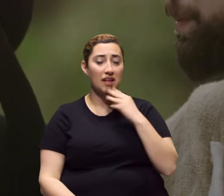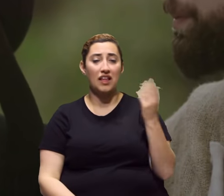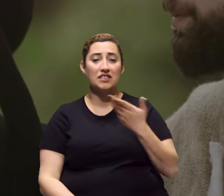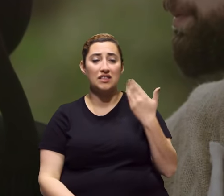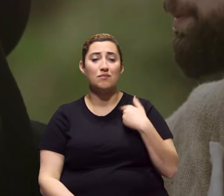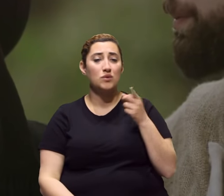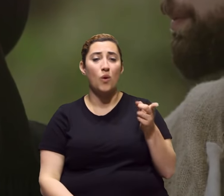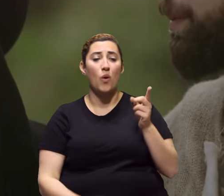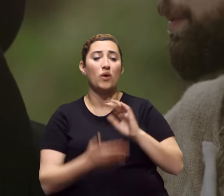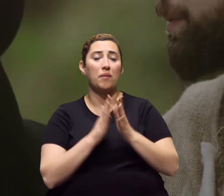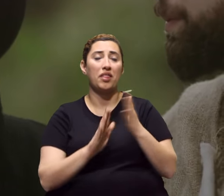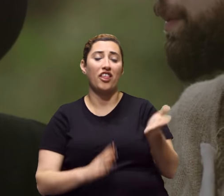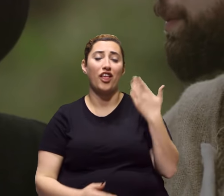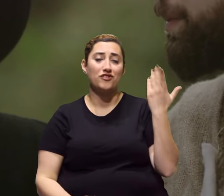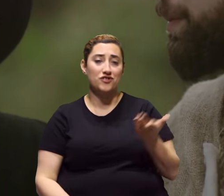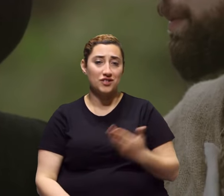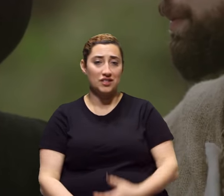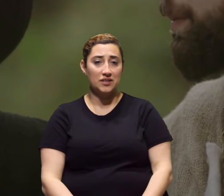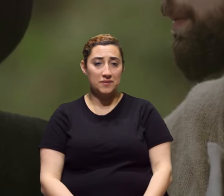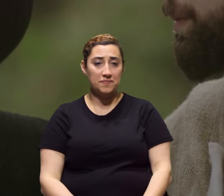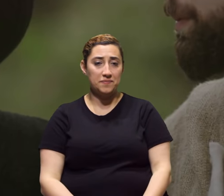Gençliğimiz oracıkta geçti.